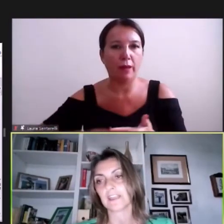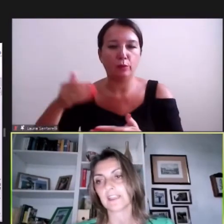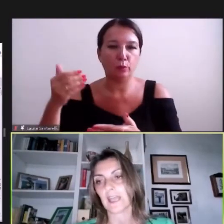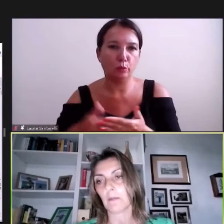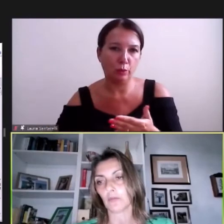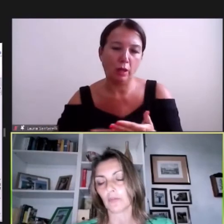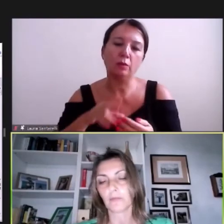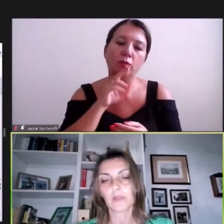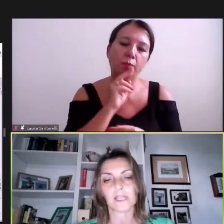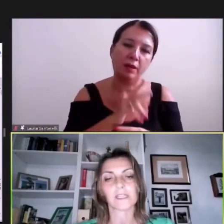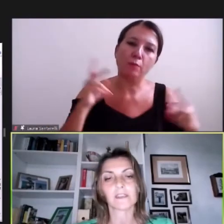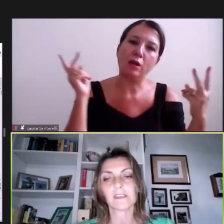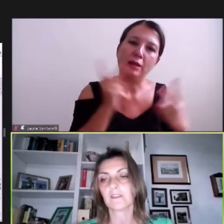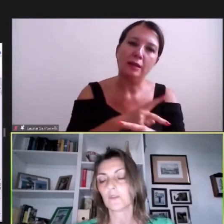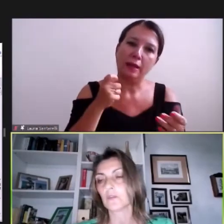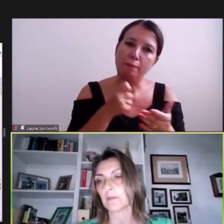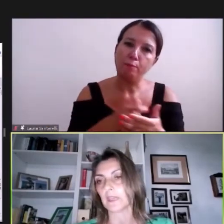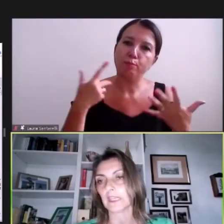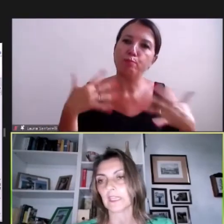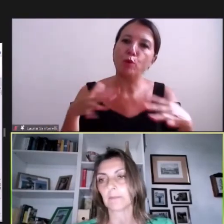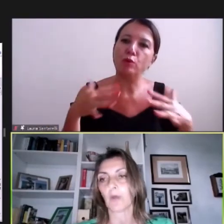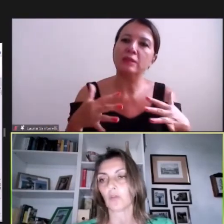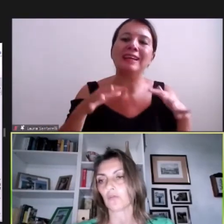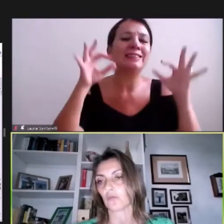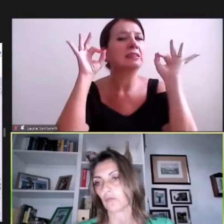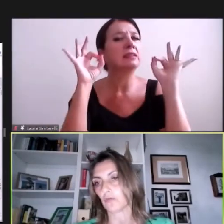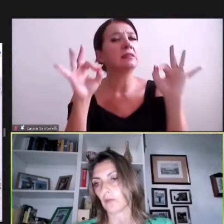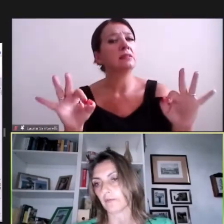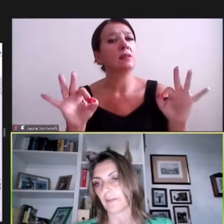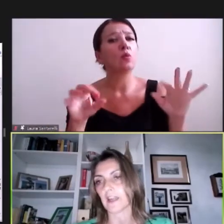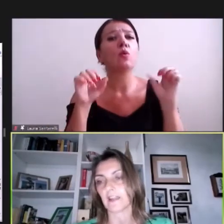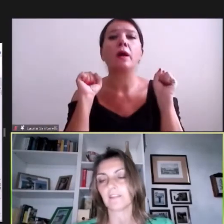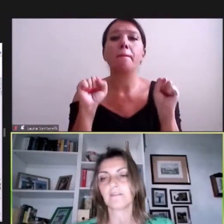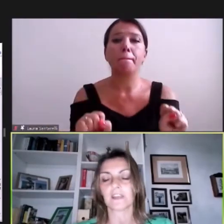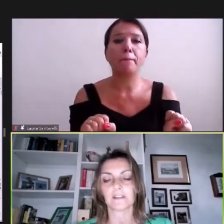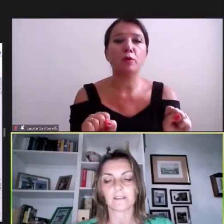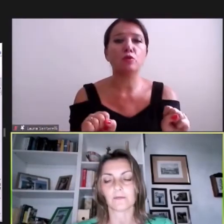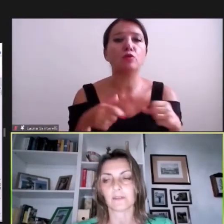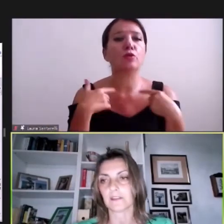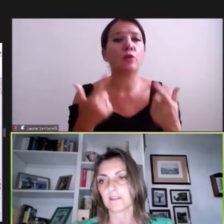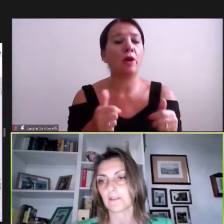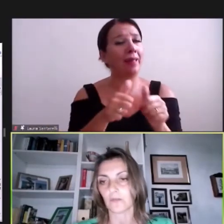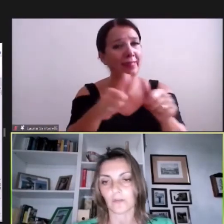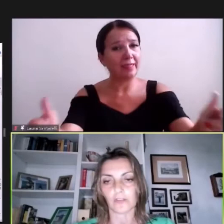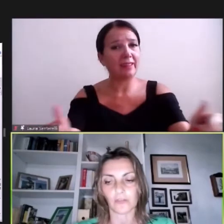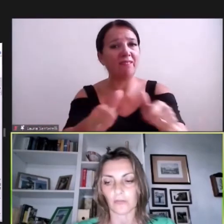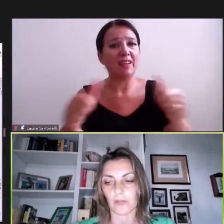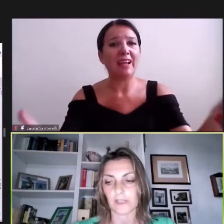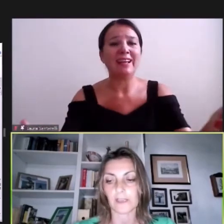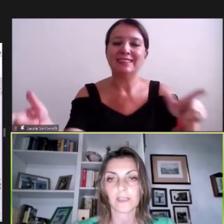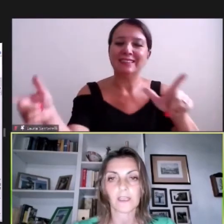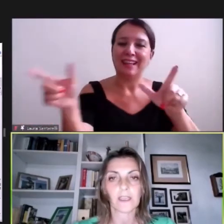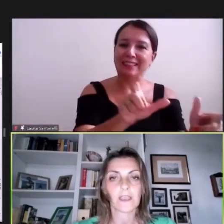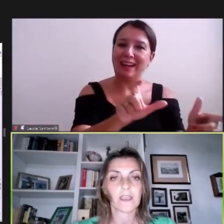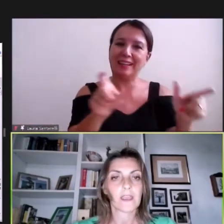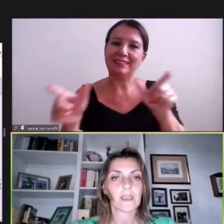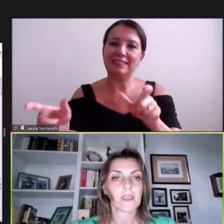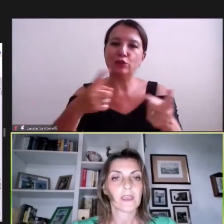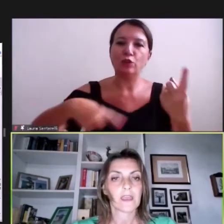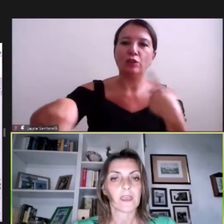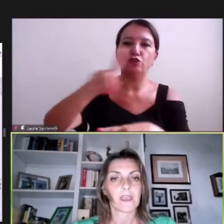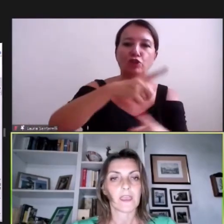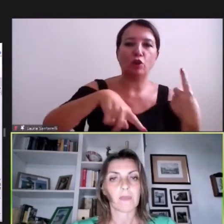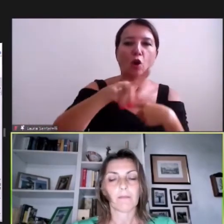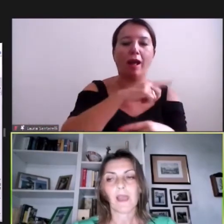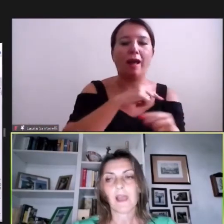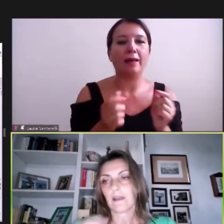parliamo di realtà molto importanti che sicuramente possono fare la differenza in una transizione circolare.